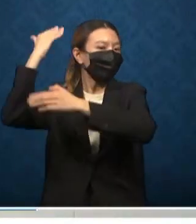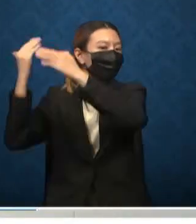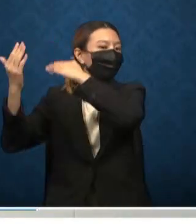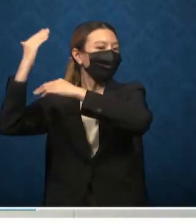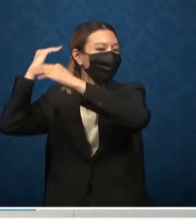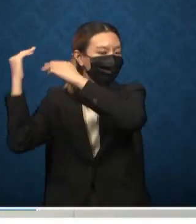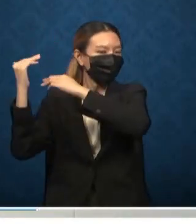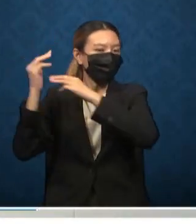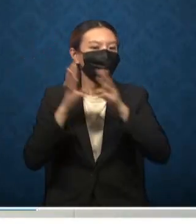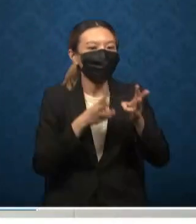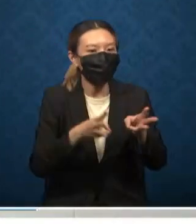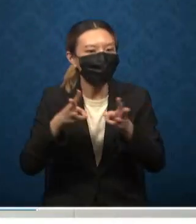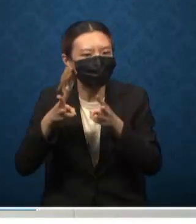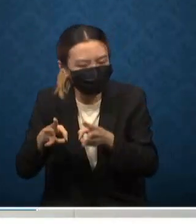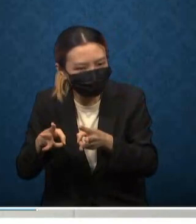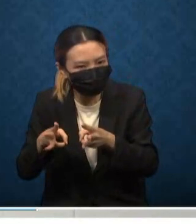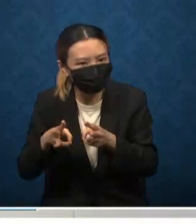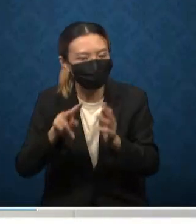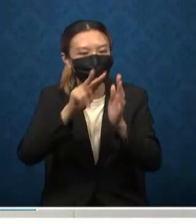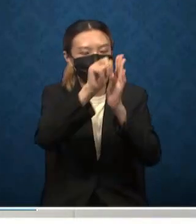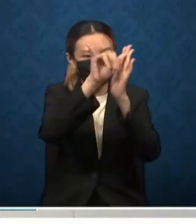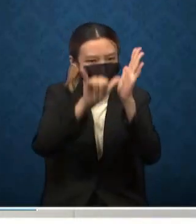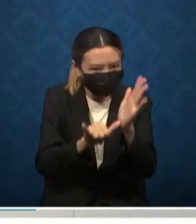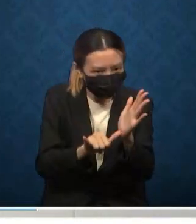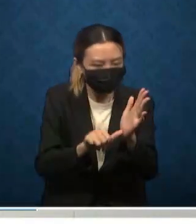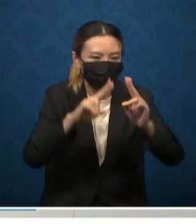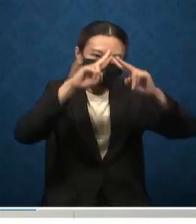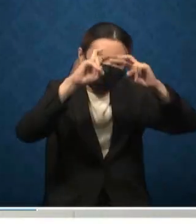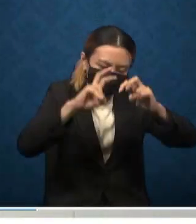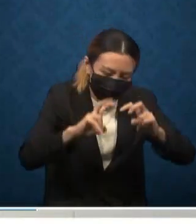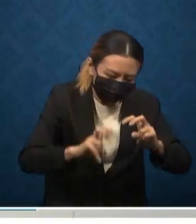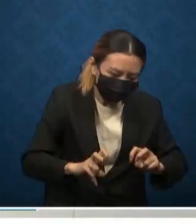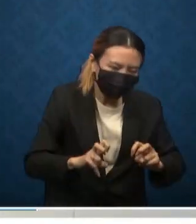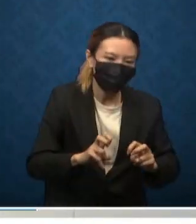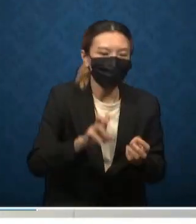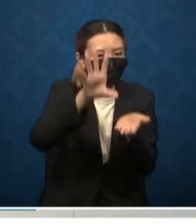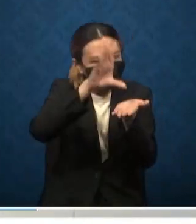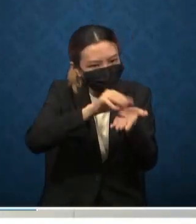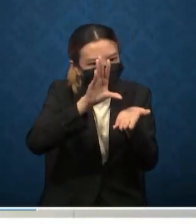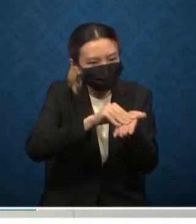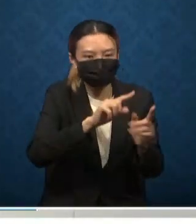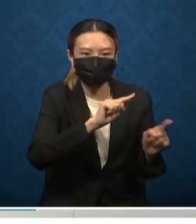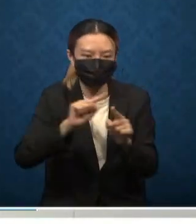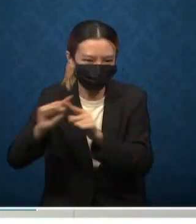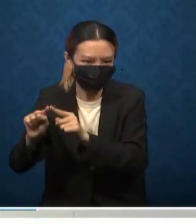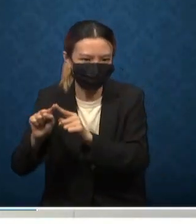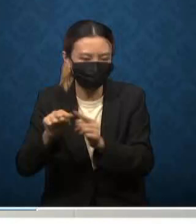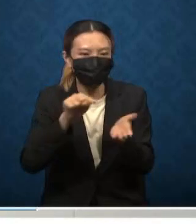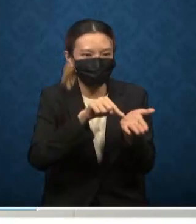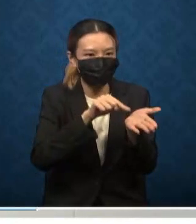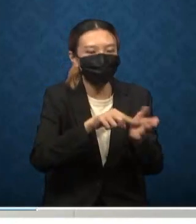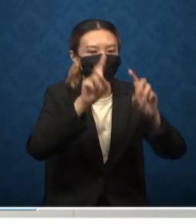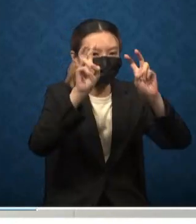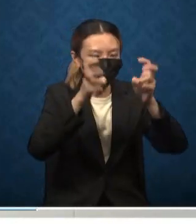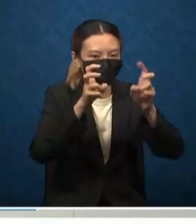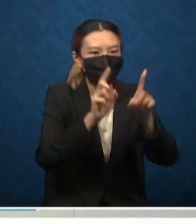ความคิดทฤษฎีวิธีพิราบศึกษาและผลการศึกษาที่ได้ซึ่งเป็นเนื้อหาบทที่1ถึงบท